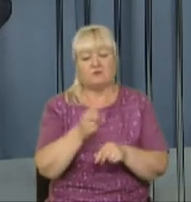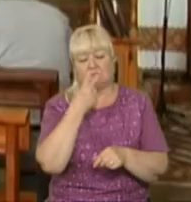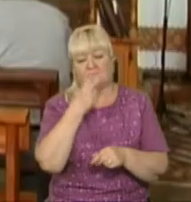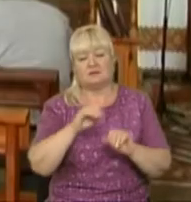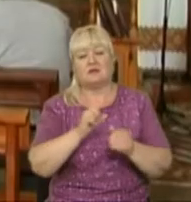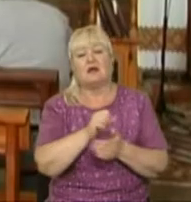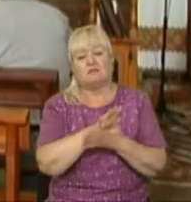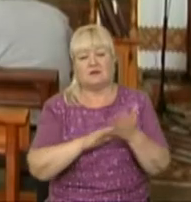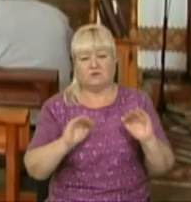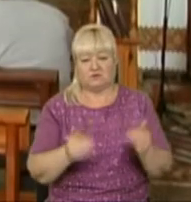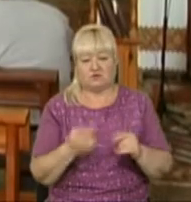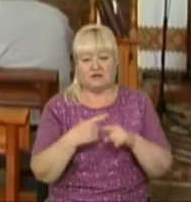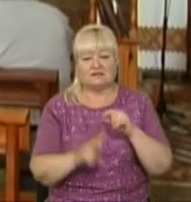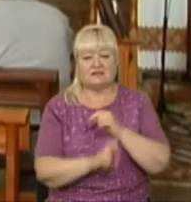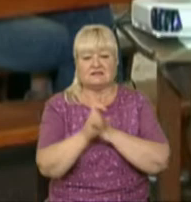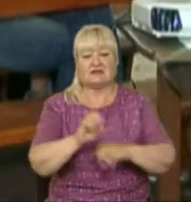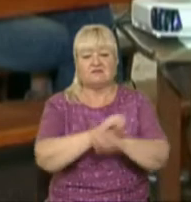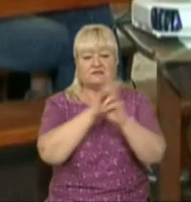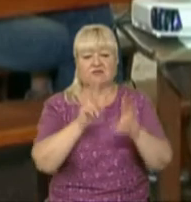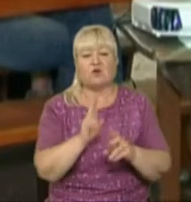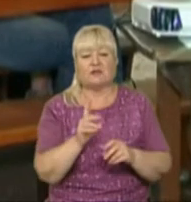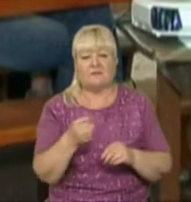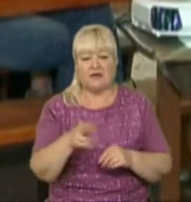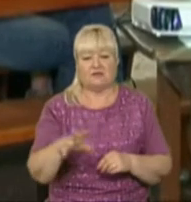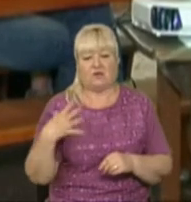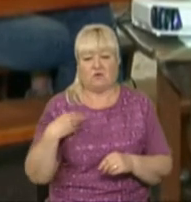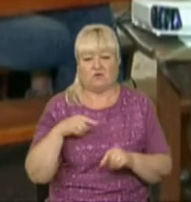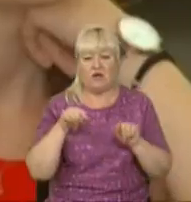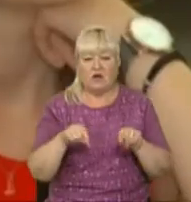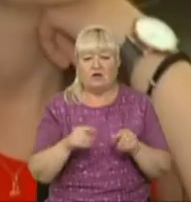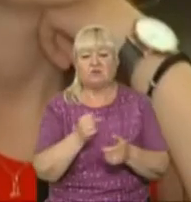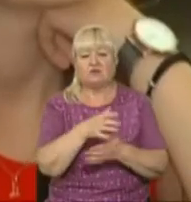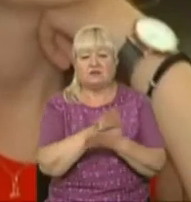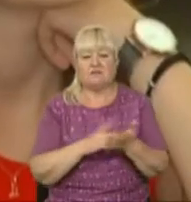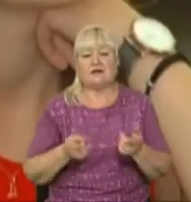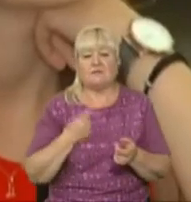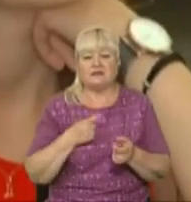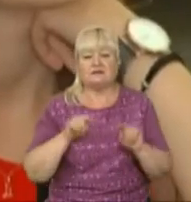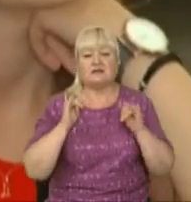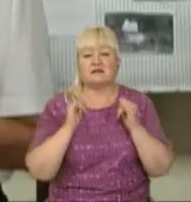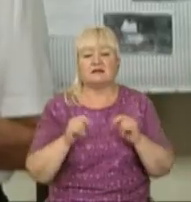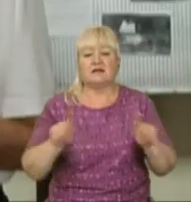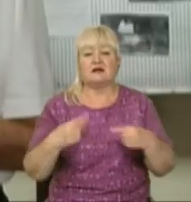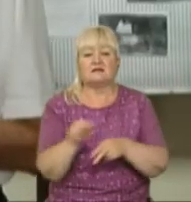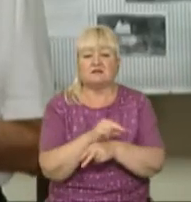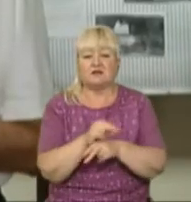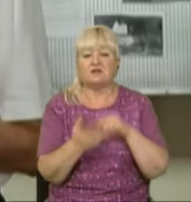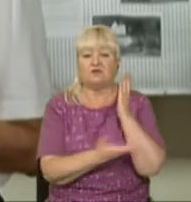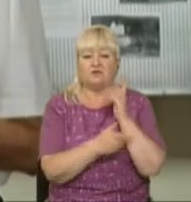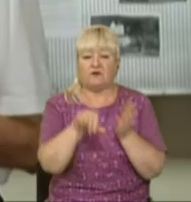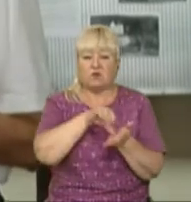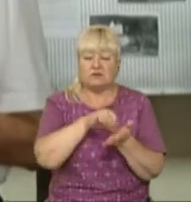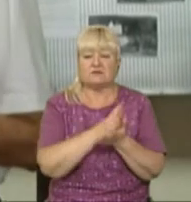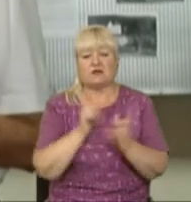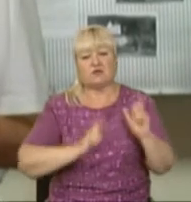сюжеті. Це церква Святого Клементія, що у Львові. Саме тут сьогодні триває майстерня для реставраторів дерева. Її учасниками є